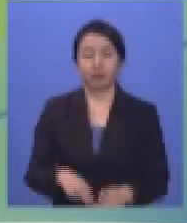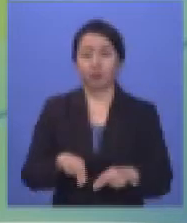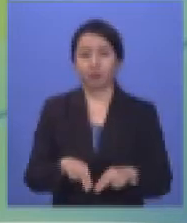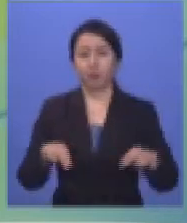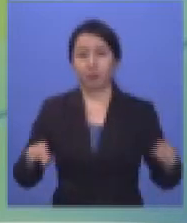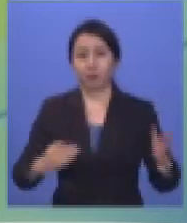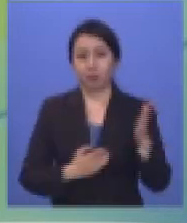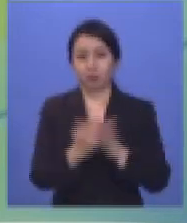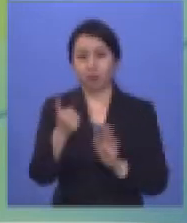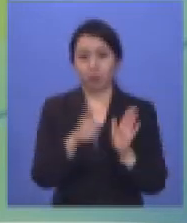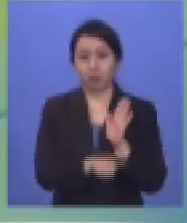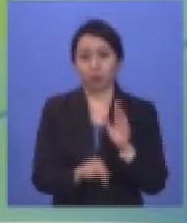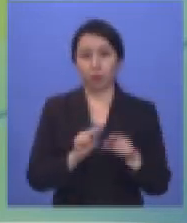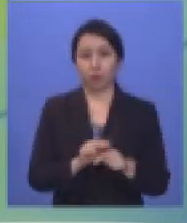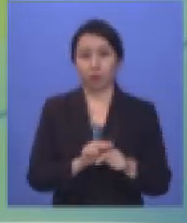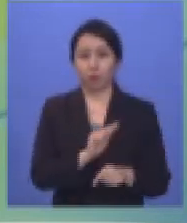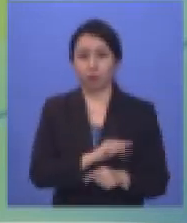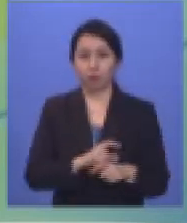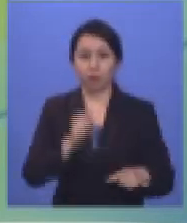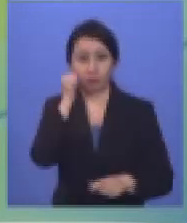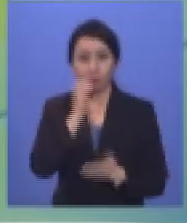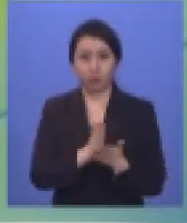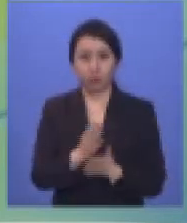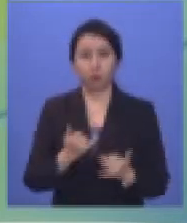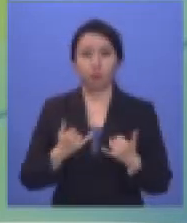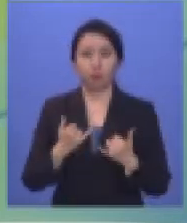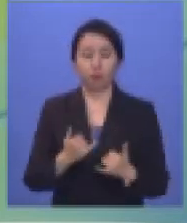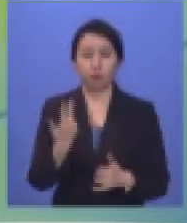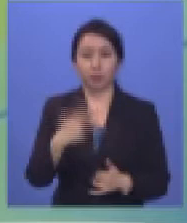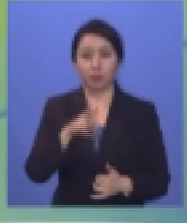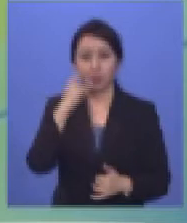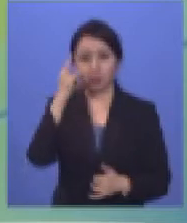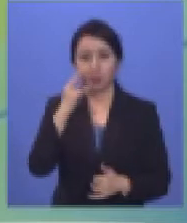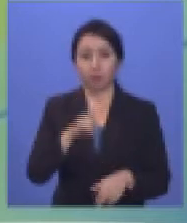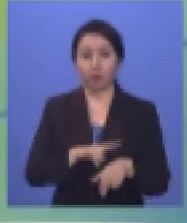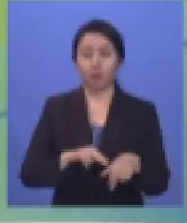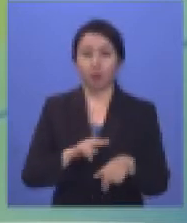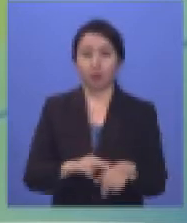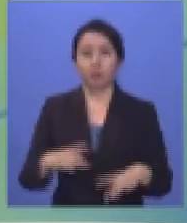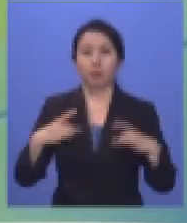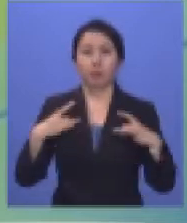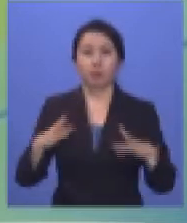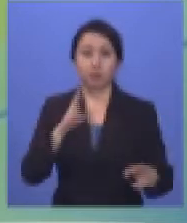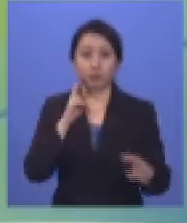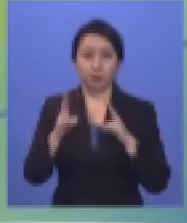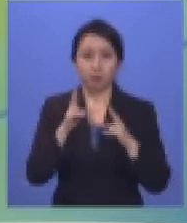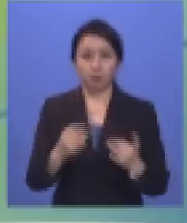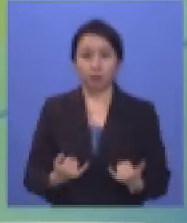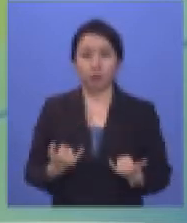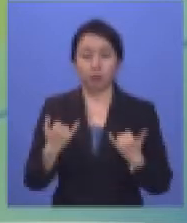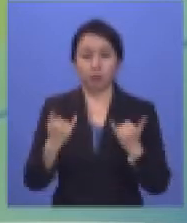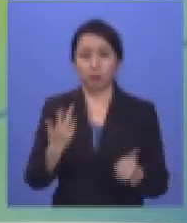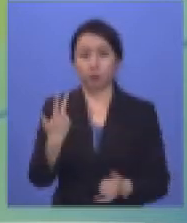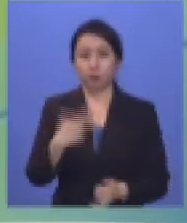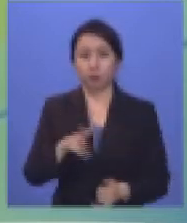В Петропавловске свыше 60 сотрудников и ветеранов поощрены в честь 30-летия казахстанской полиции. Торжественное